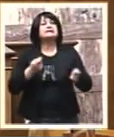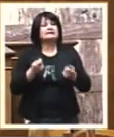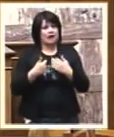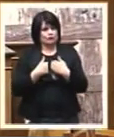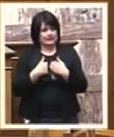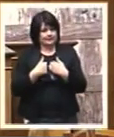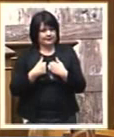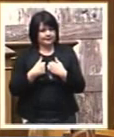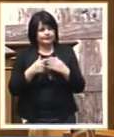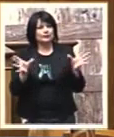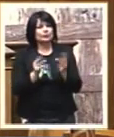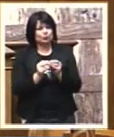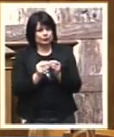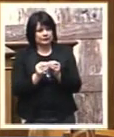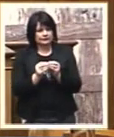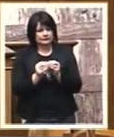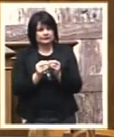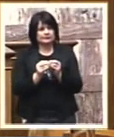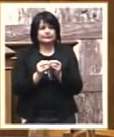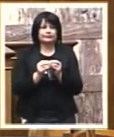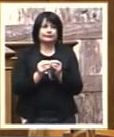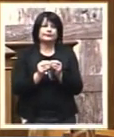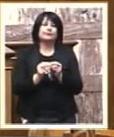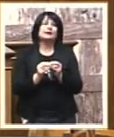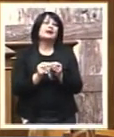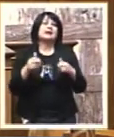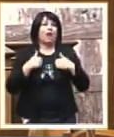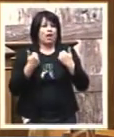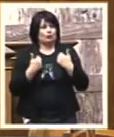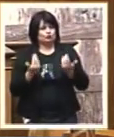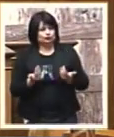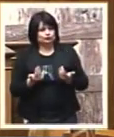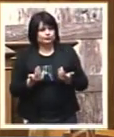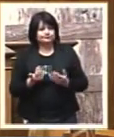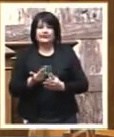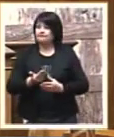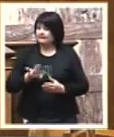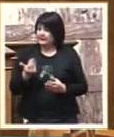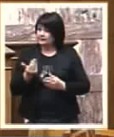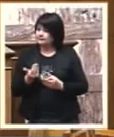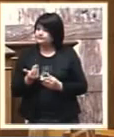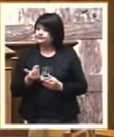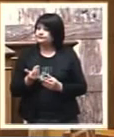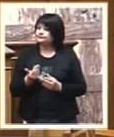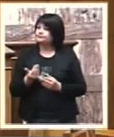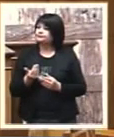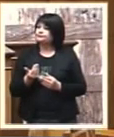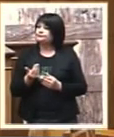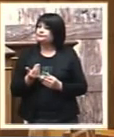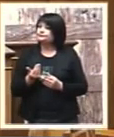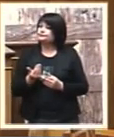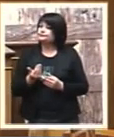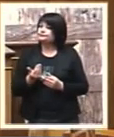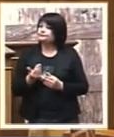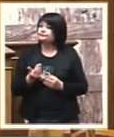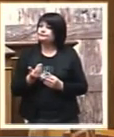που αφορούν στην πολιτική μας για τους νέους. Πριν όμως το πω αυτό,